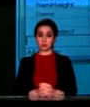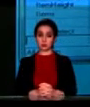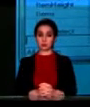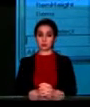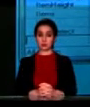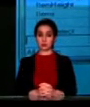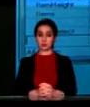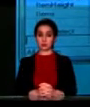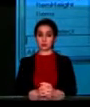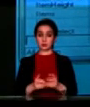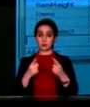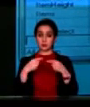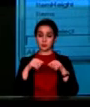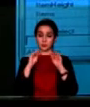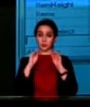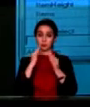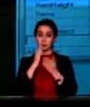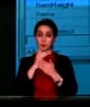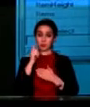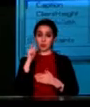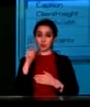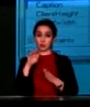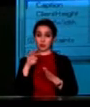List box obyektini va undan keyin